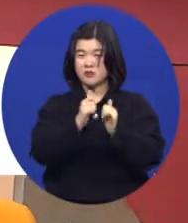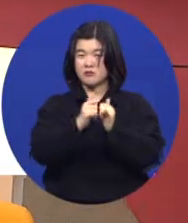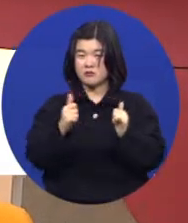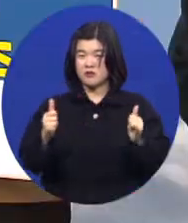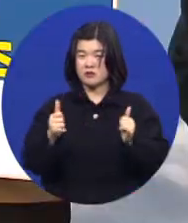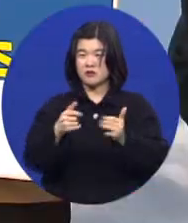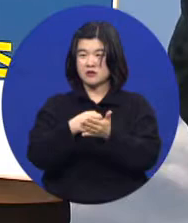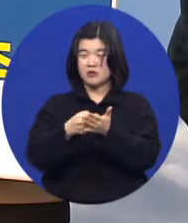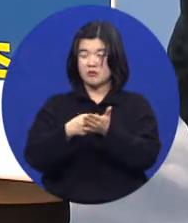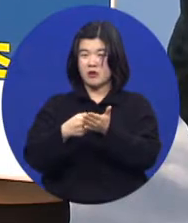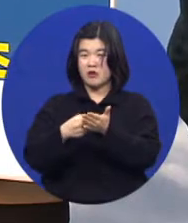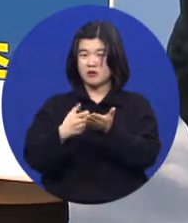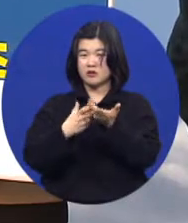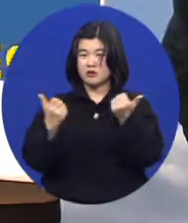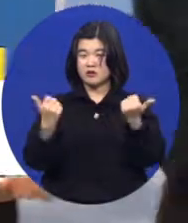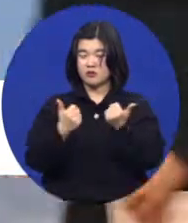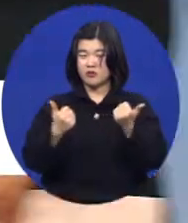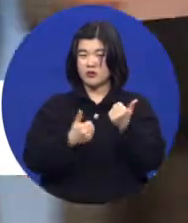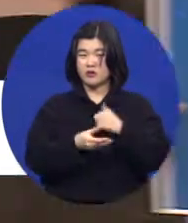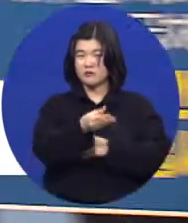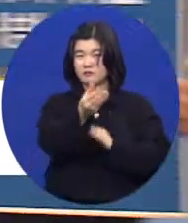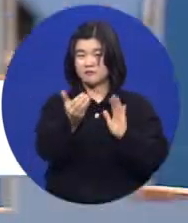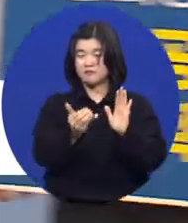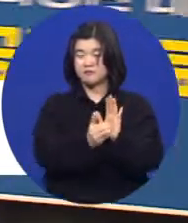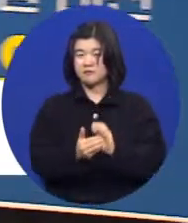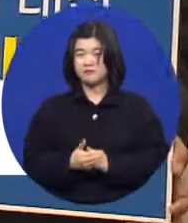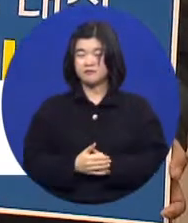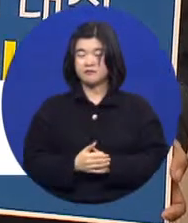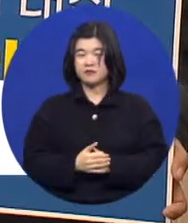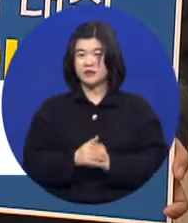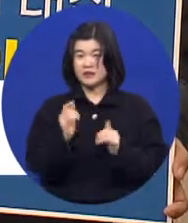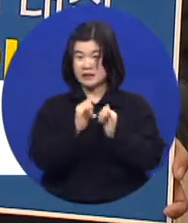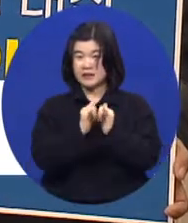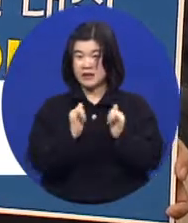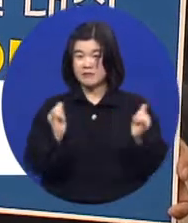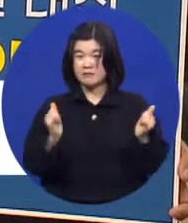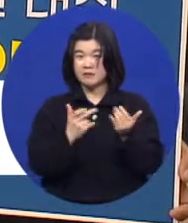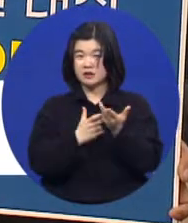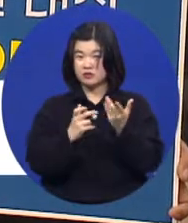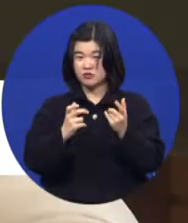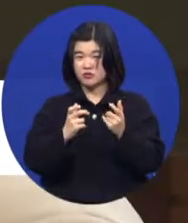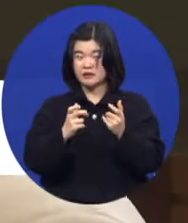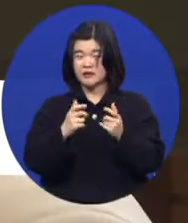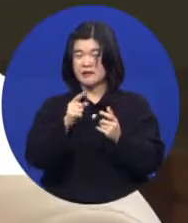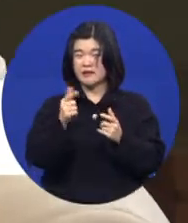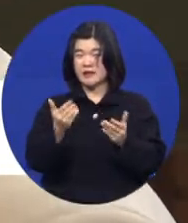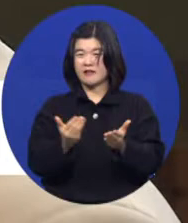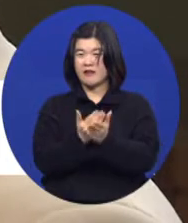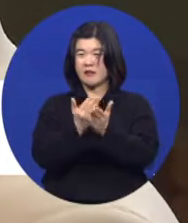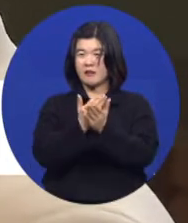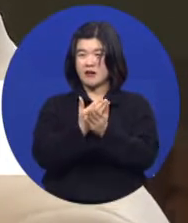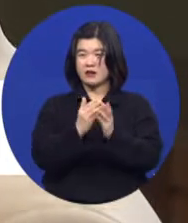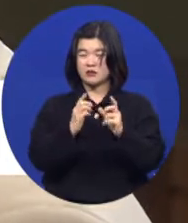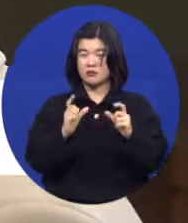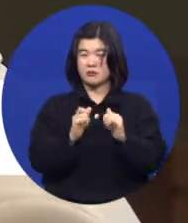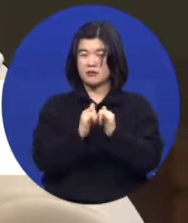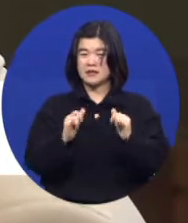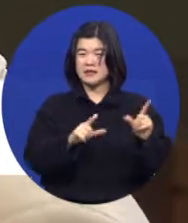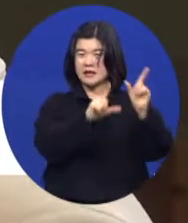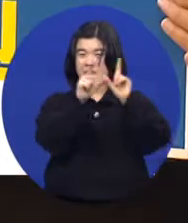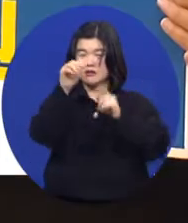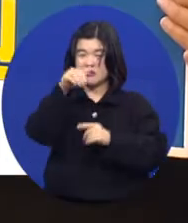청원 서명을 제주도의회에 제출했습니다. 이들은 제주가 난개발로 도민 삶의 질이